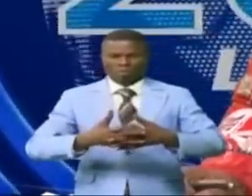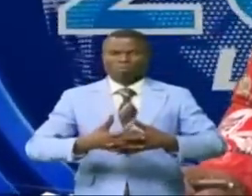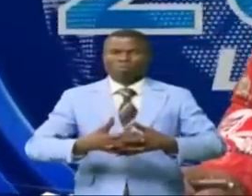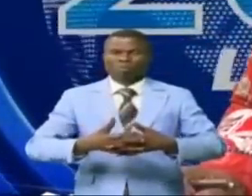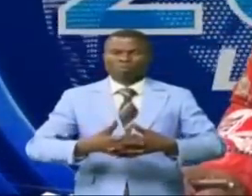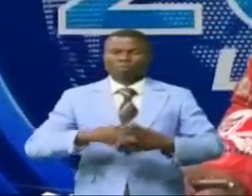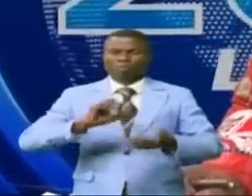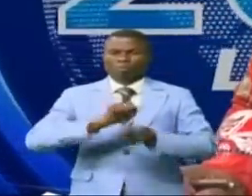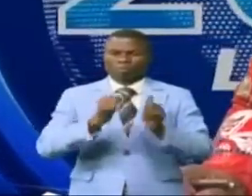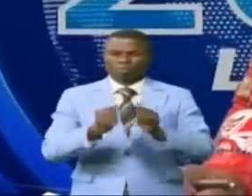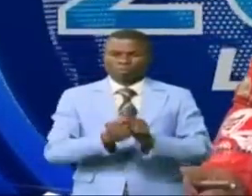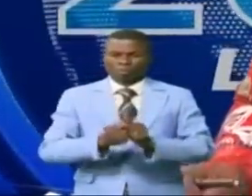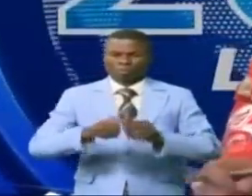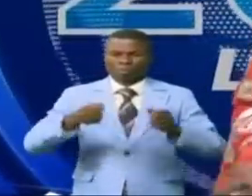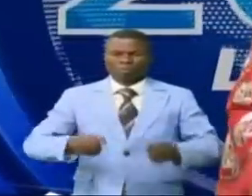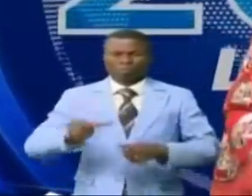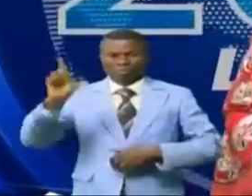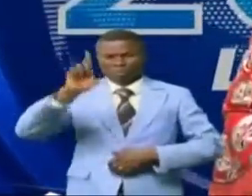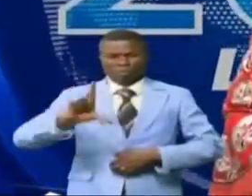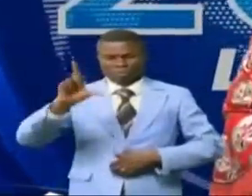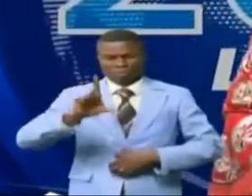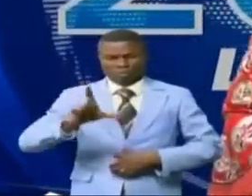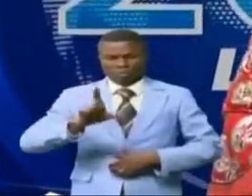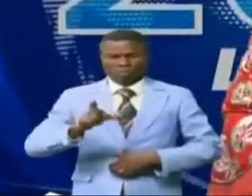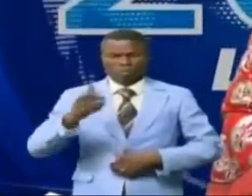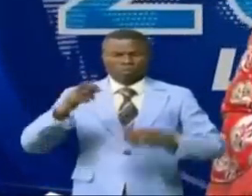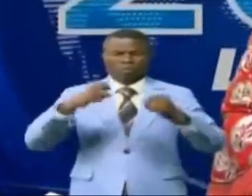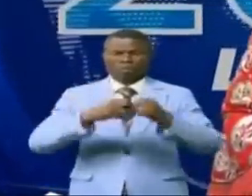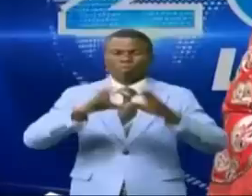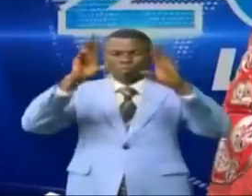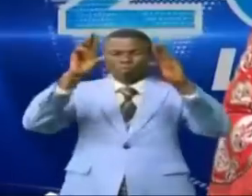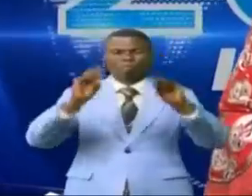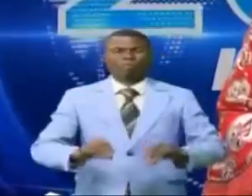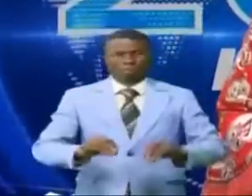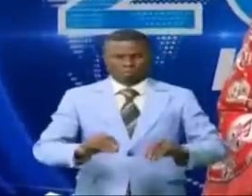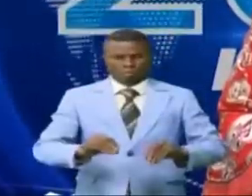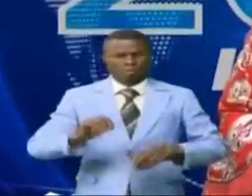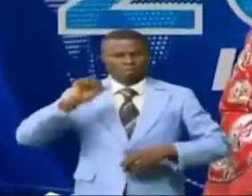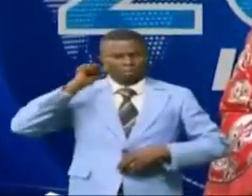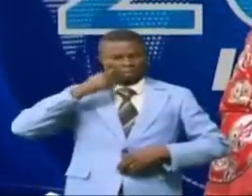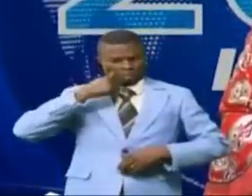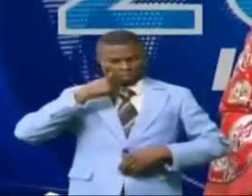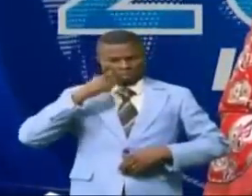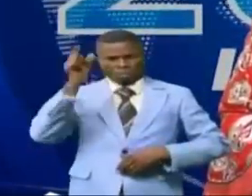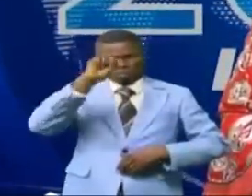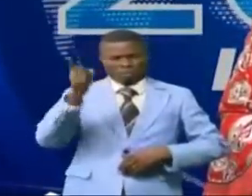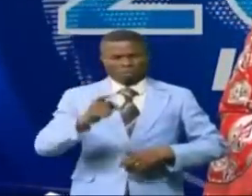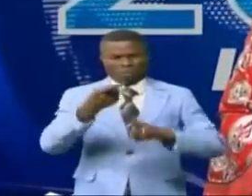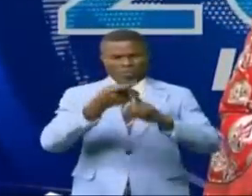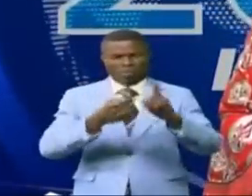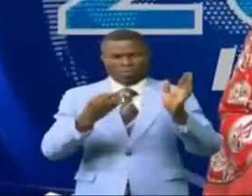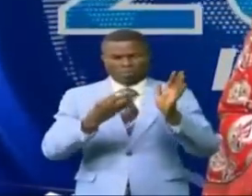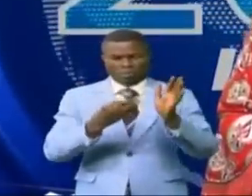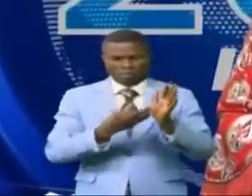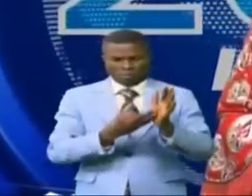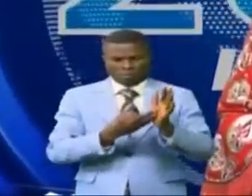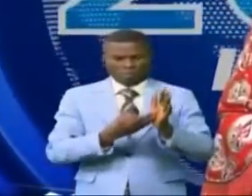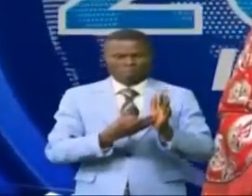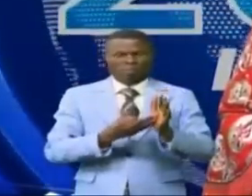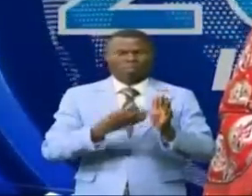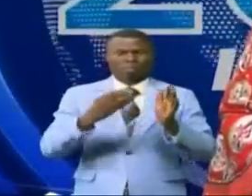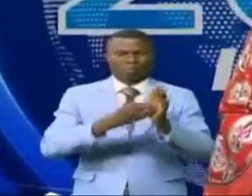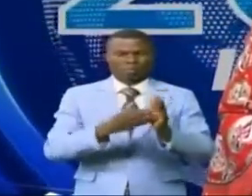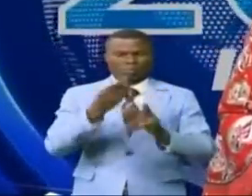la sous-station Limete, la fourniture de l'énergie électrique sera momentanément interrompue ce samedi